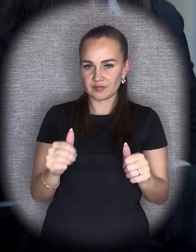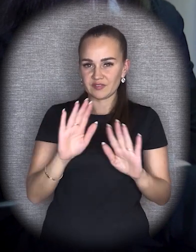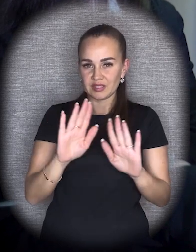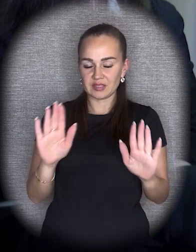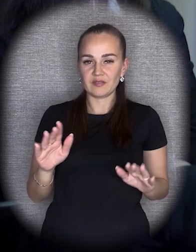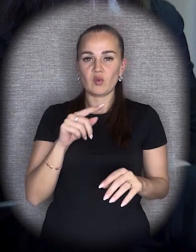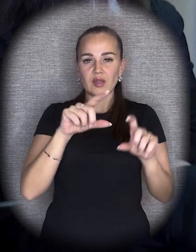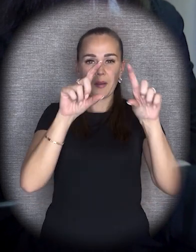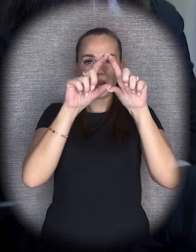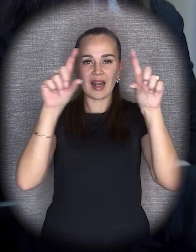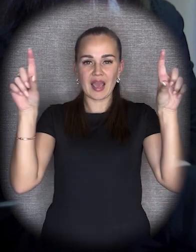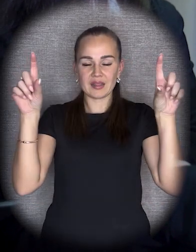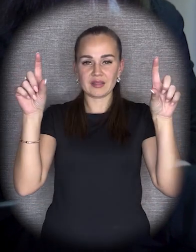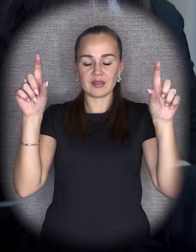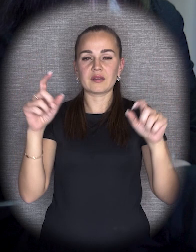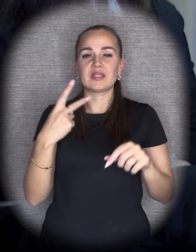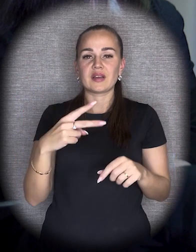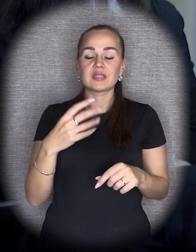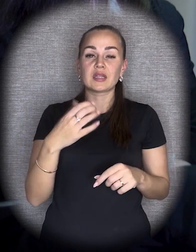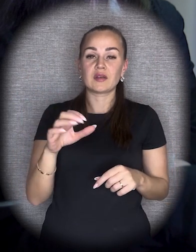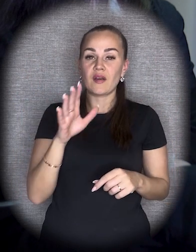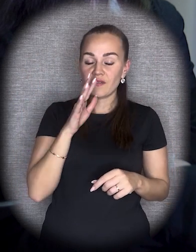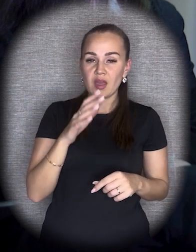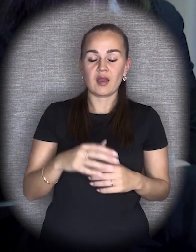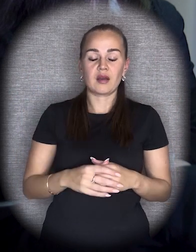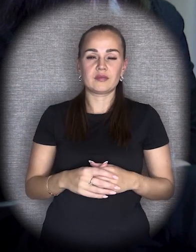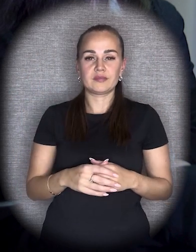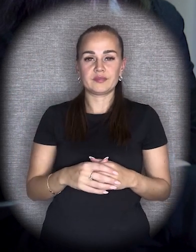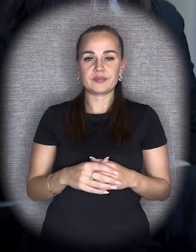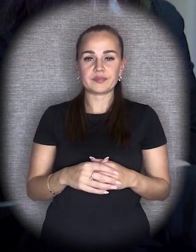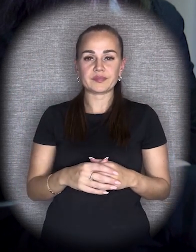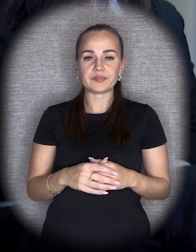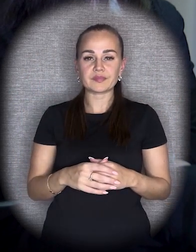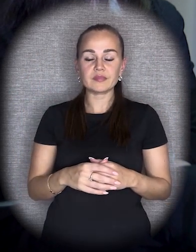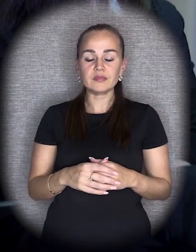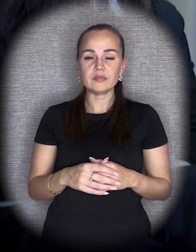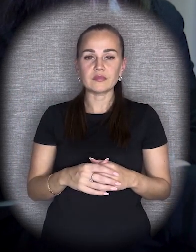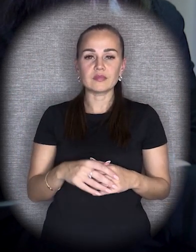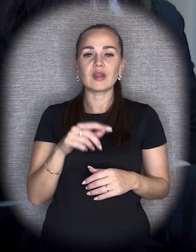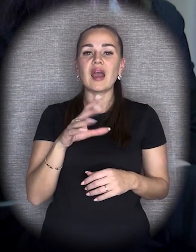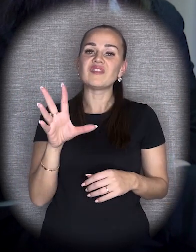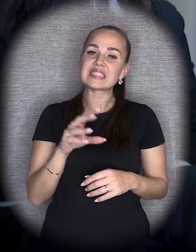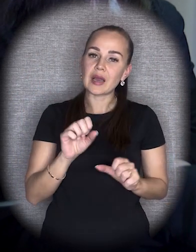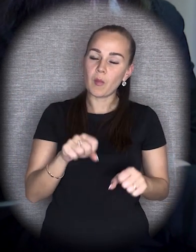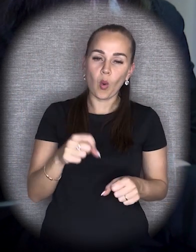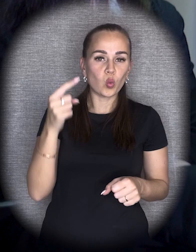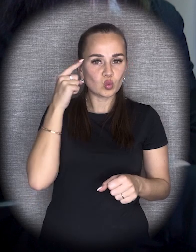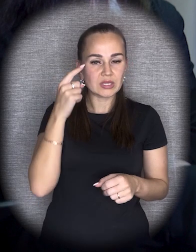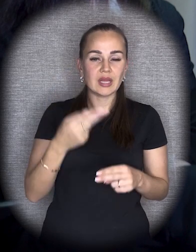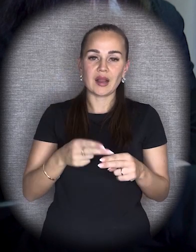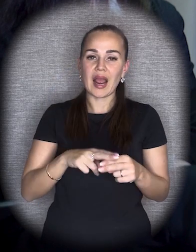лиц 20 века из разных областей. Это некий такой, вот даже я говорю, квест. Все ли смогут узнать всех этих